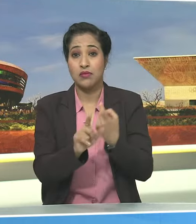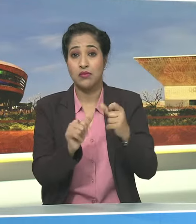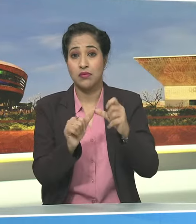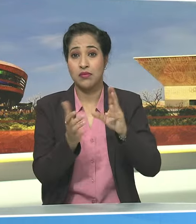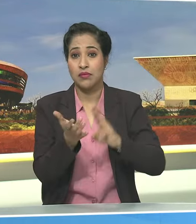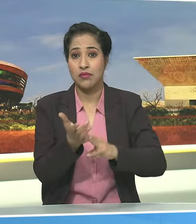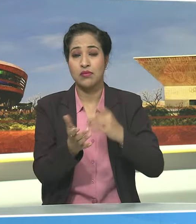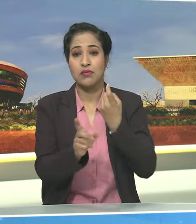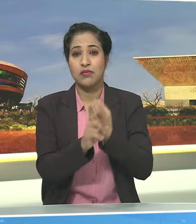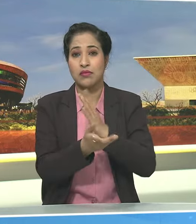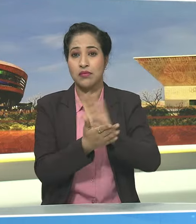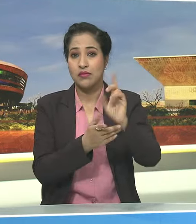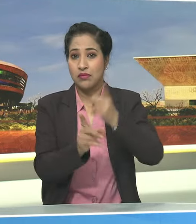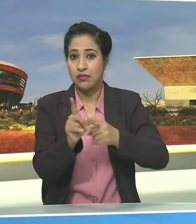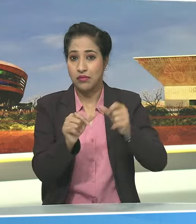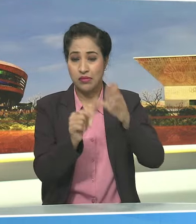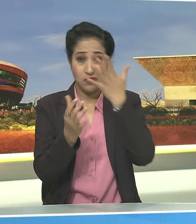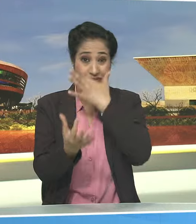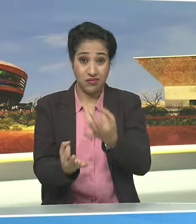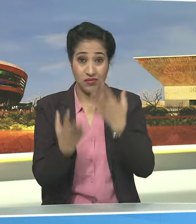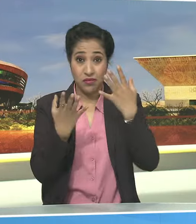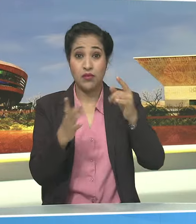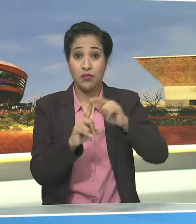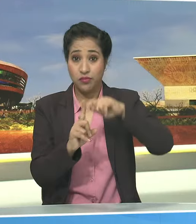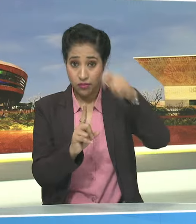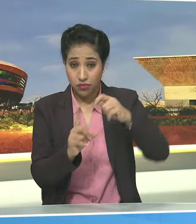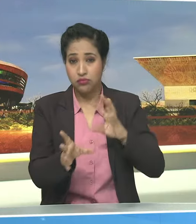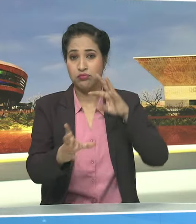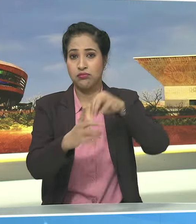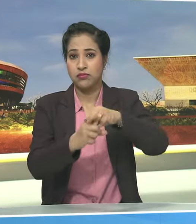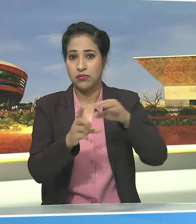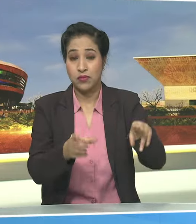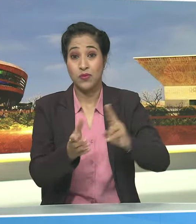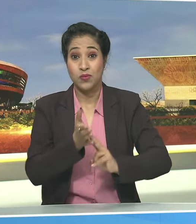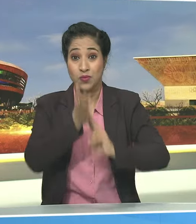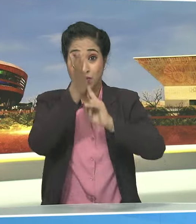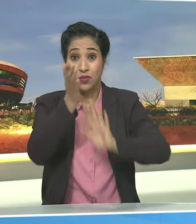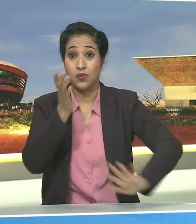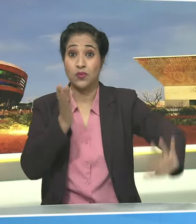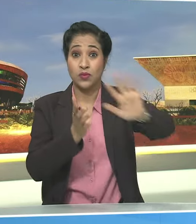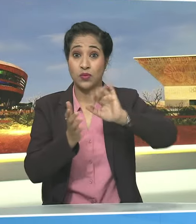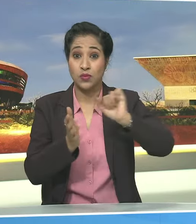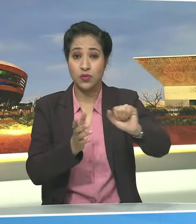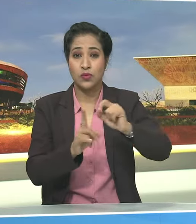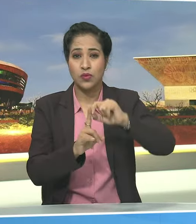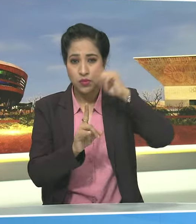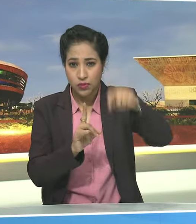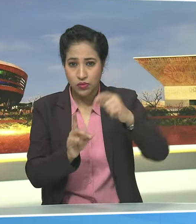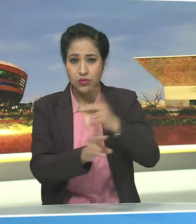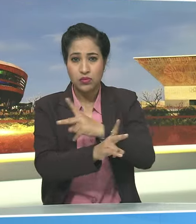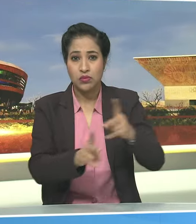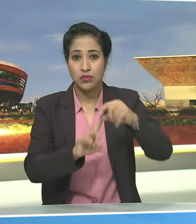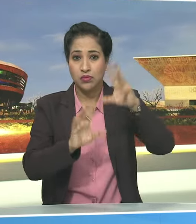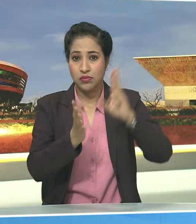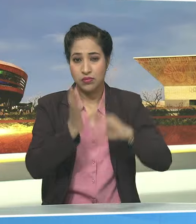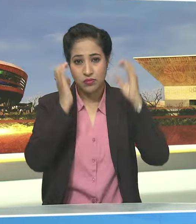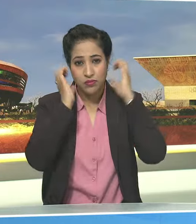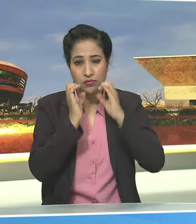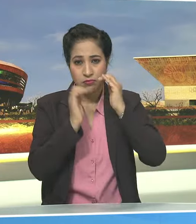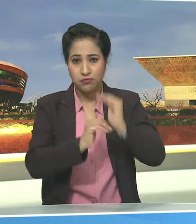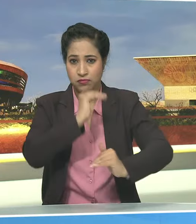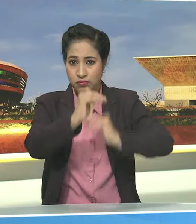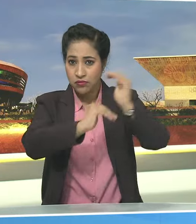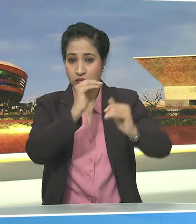मां कामाख्या दिव्य परियोजना शामिल है जिसे पूर्वोत्तर क्षेत्र योजना के लिए पीएम मोदी के